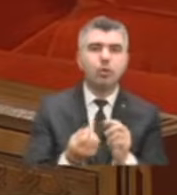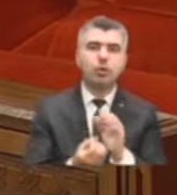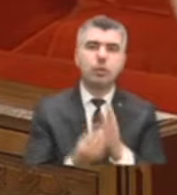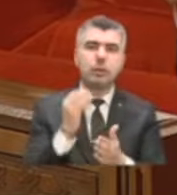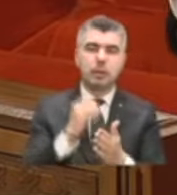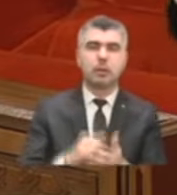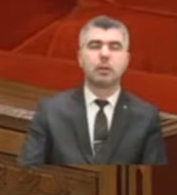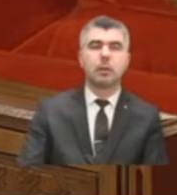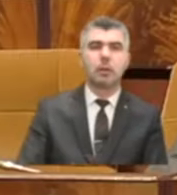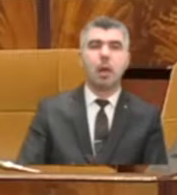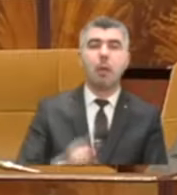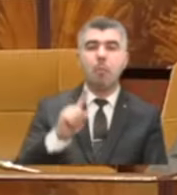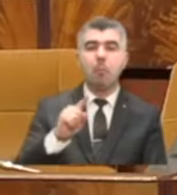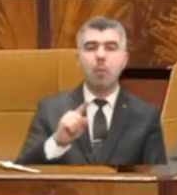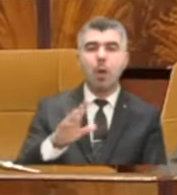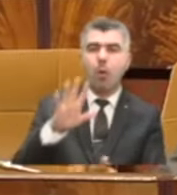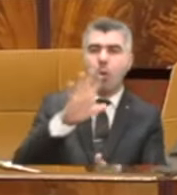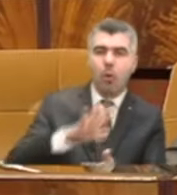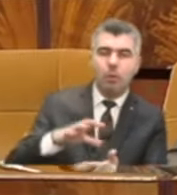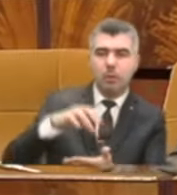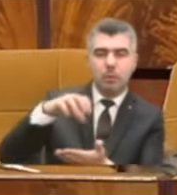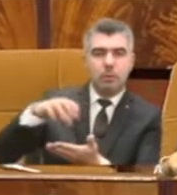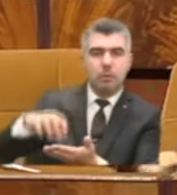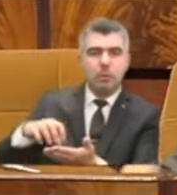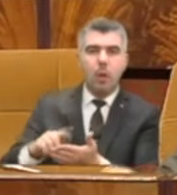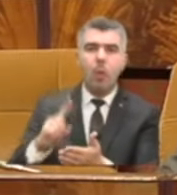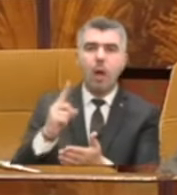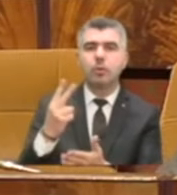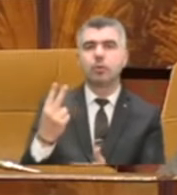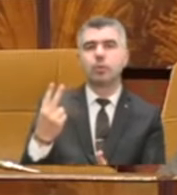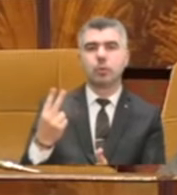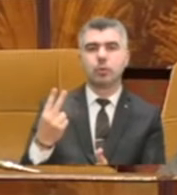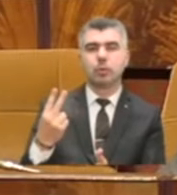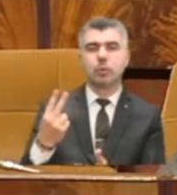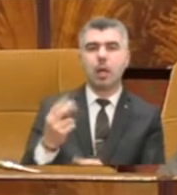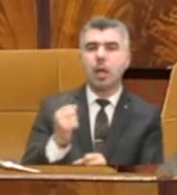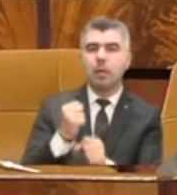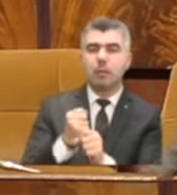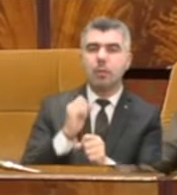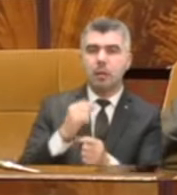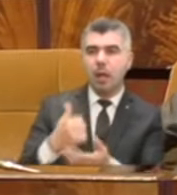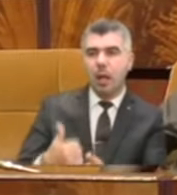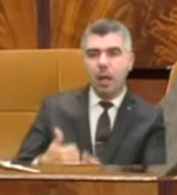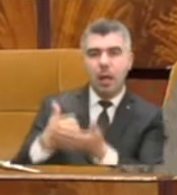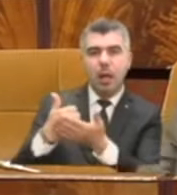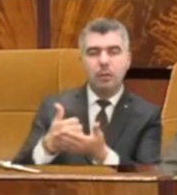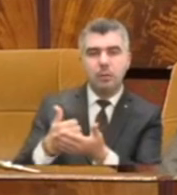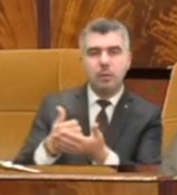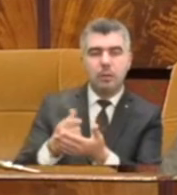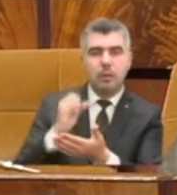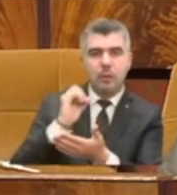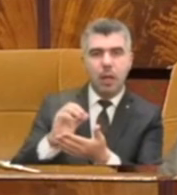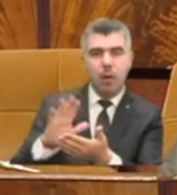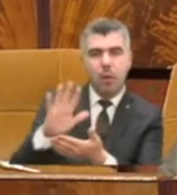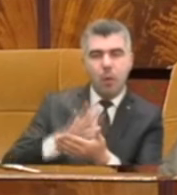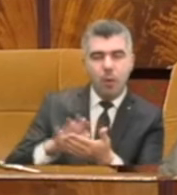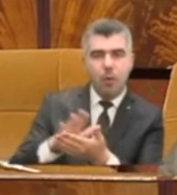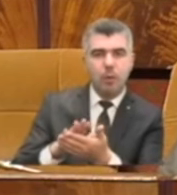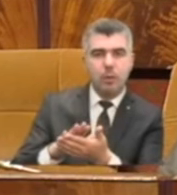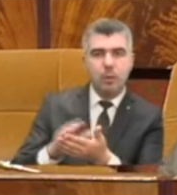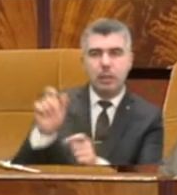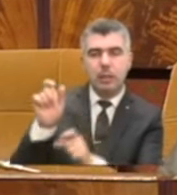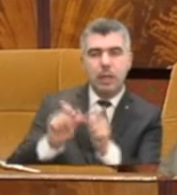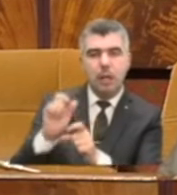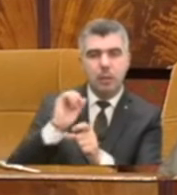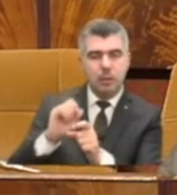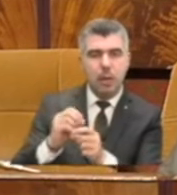أن جل الوكالة تعتمد على مستخدم أو اثنين على الأكثر لتقديم الخدمات. الوكالة الوطنية للسلامة الطرقية إلى